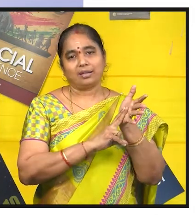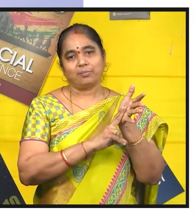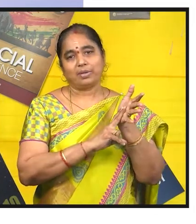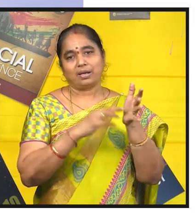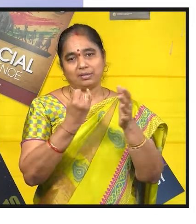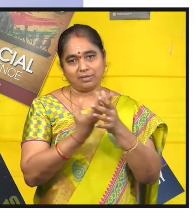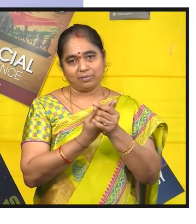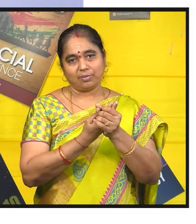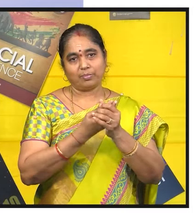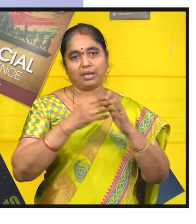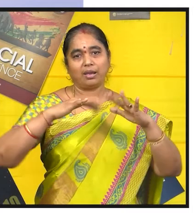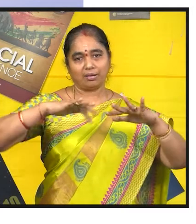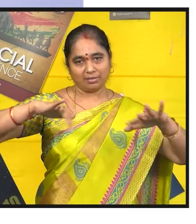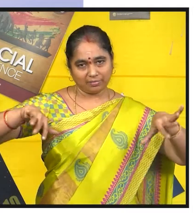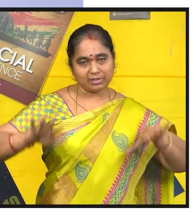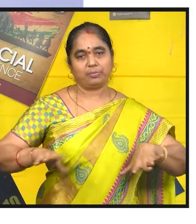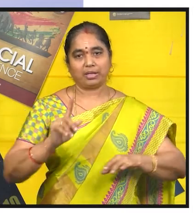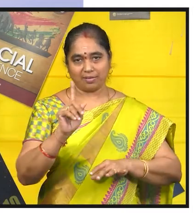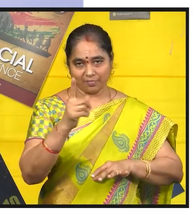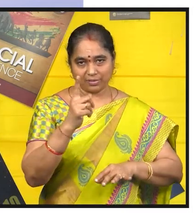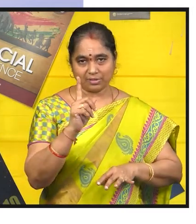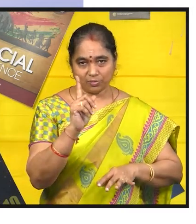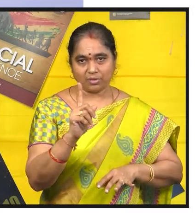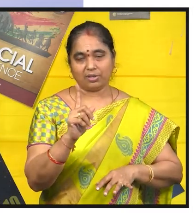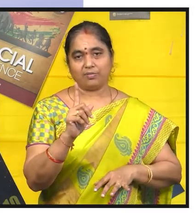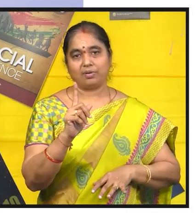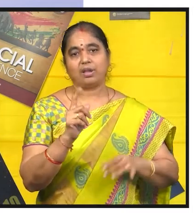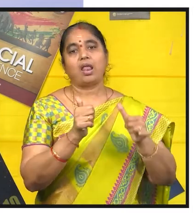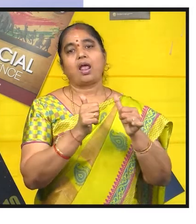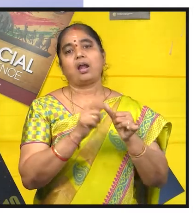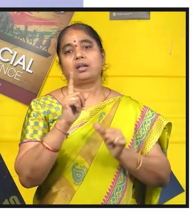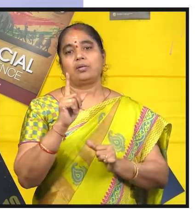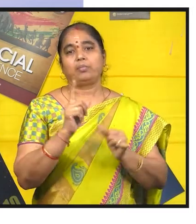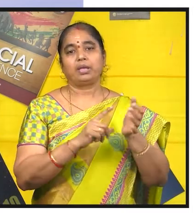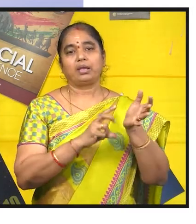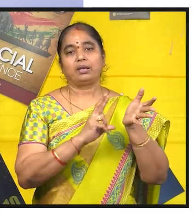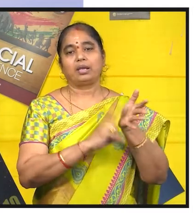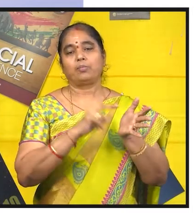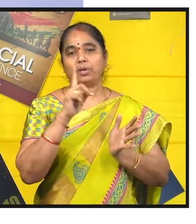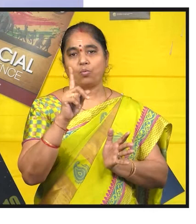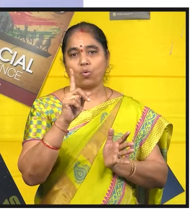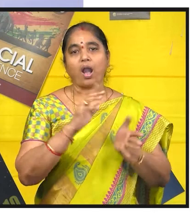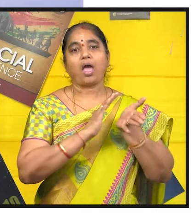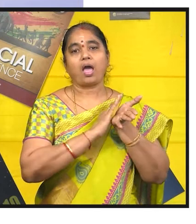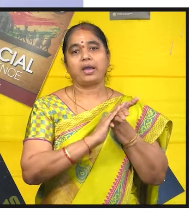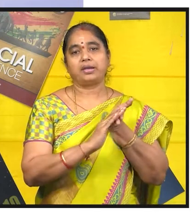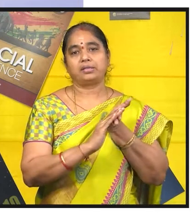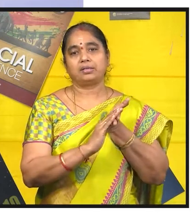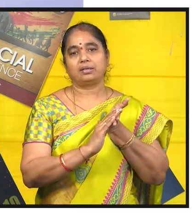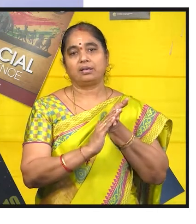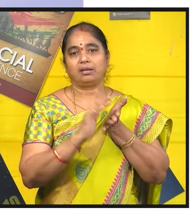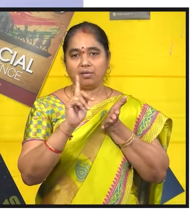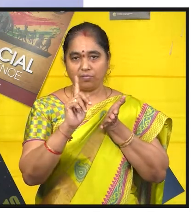ஏற்ப வரிசைப்படுத்துகிறார். அப்போ அணு எண் முதல்ல வரக்கூடியது ஒரே ஒரு அணு எண் 1 என்பது என்ன அப்படின்னு சொல்லி பார்த்தீங்கன்னு சொன்னால்